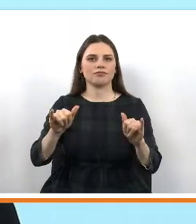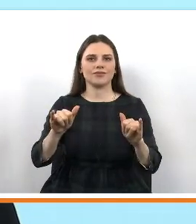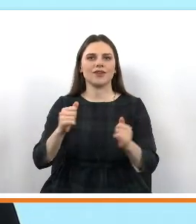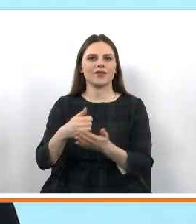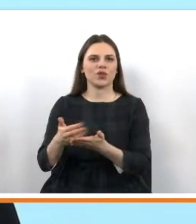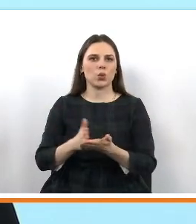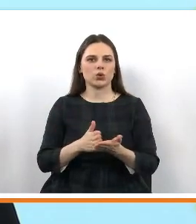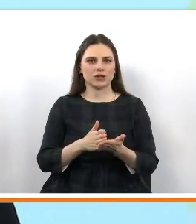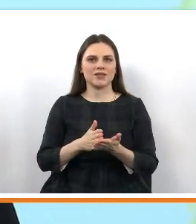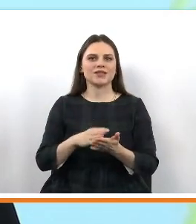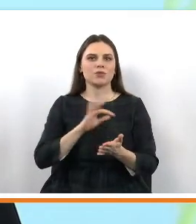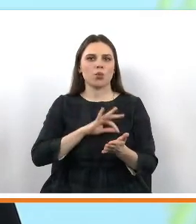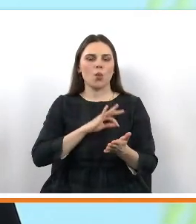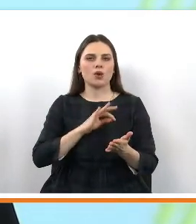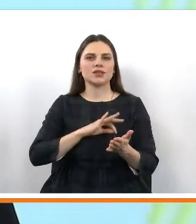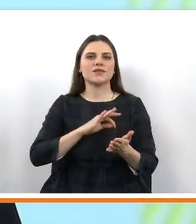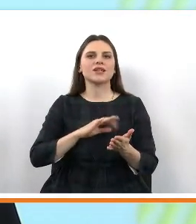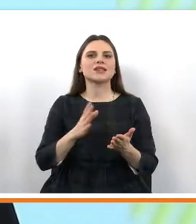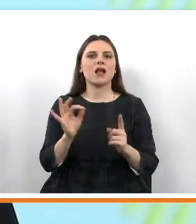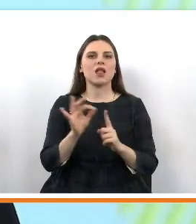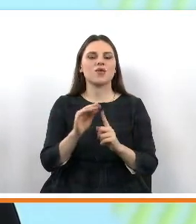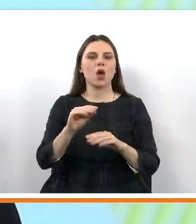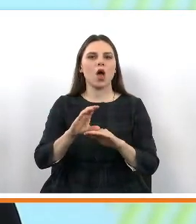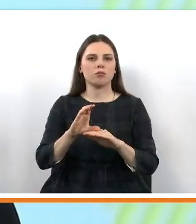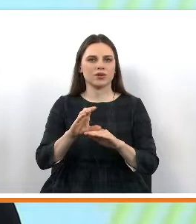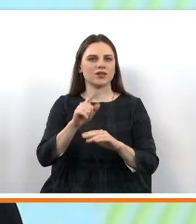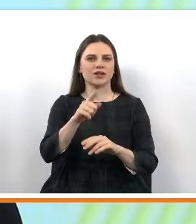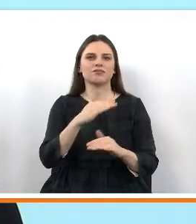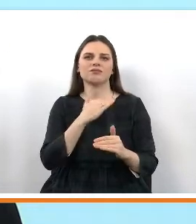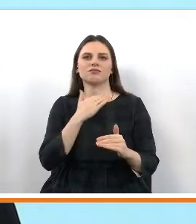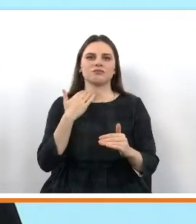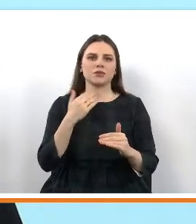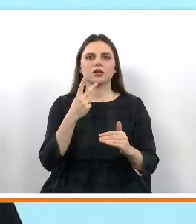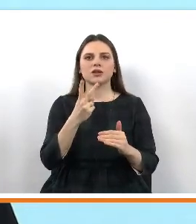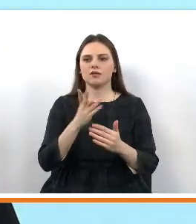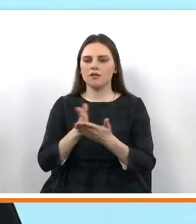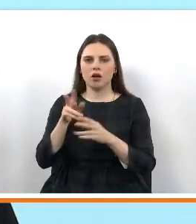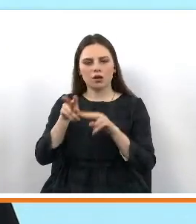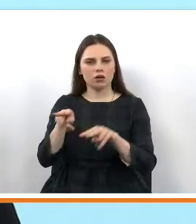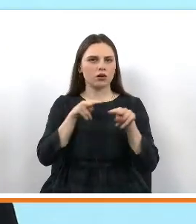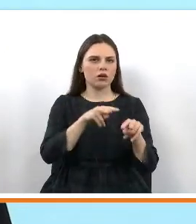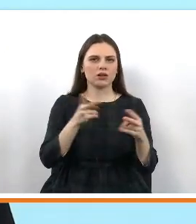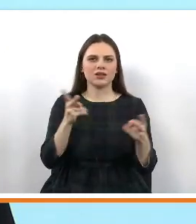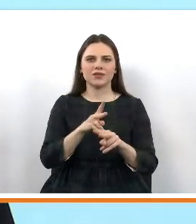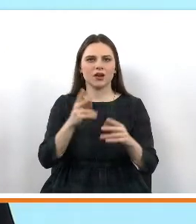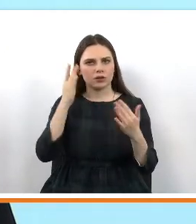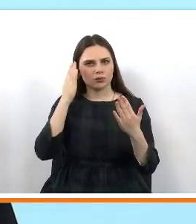целевого капитала на этот попечительский совет. Но нет нужды формировать два надзорных контрольных органа, потому что они все, по сути,